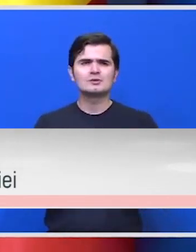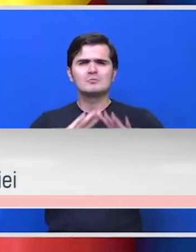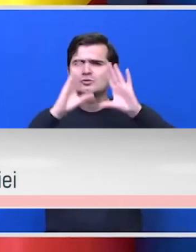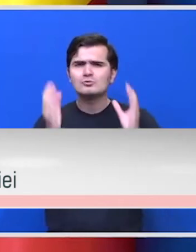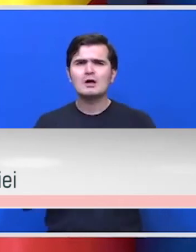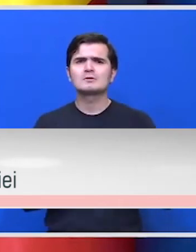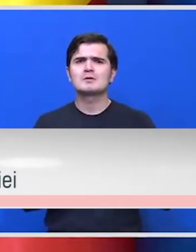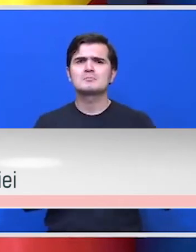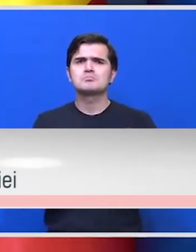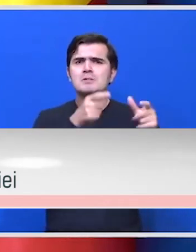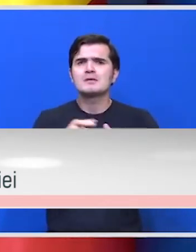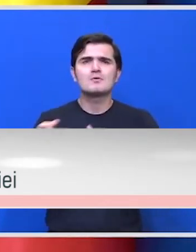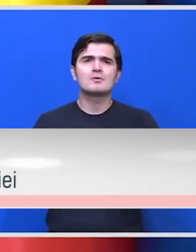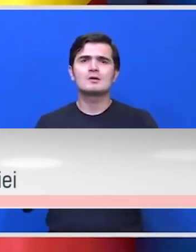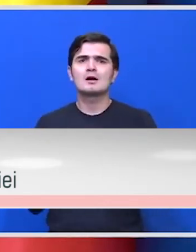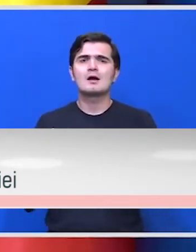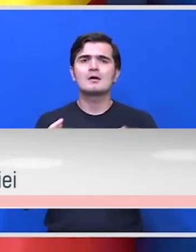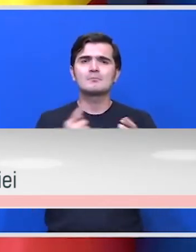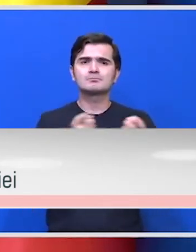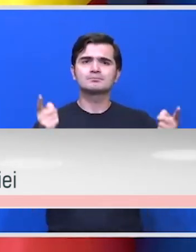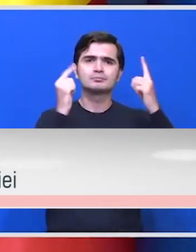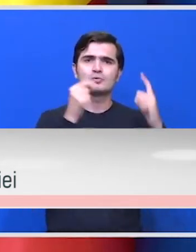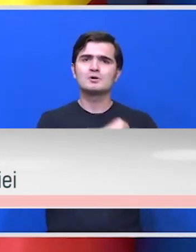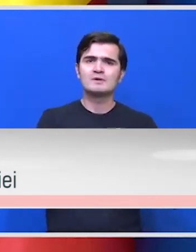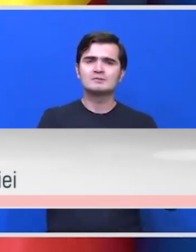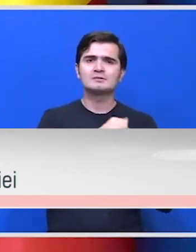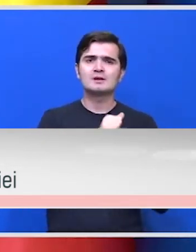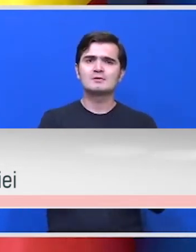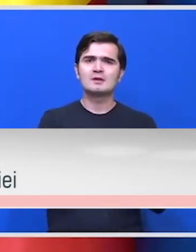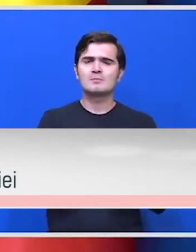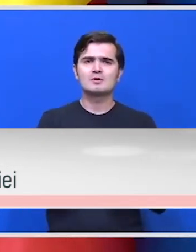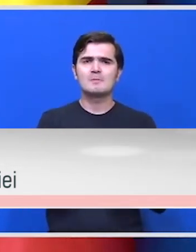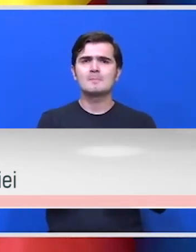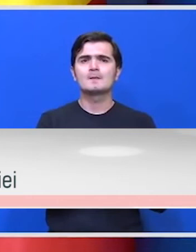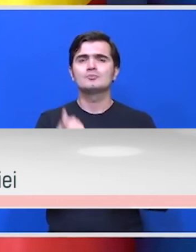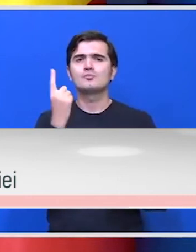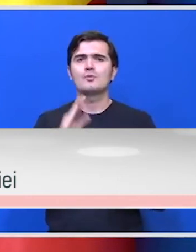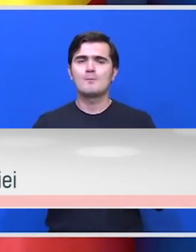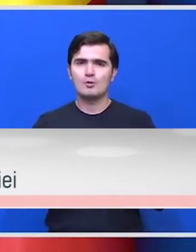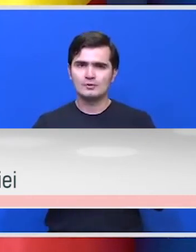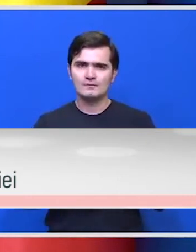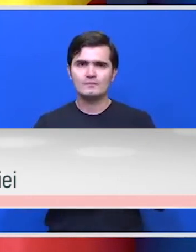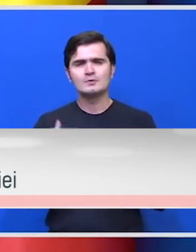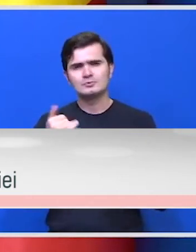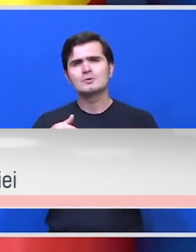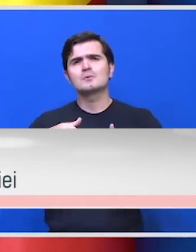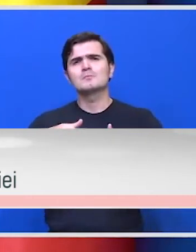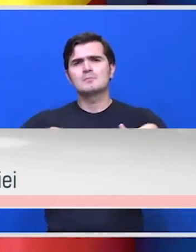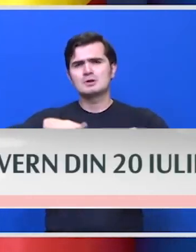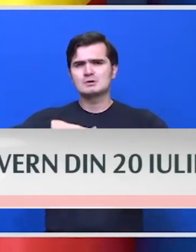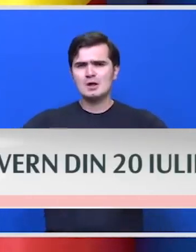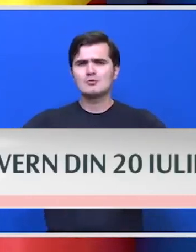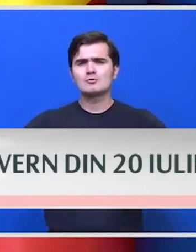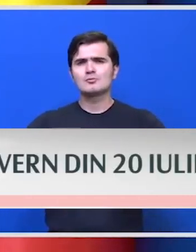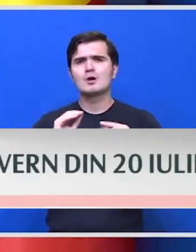în acest context le vor emite. Unul dintre argumente, dar cu siguranță Ministerul de Resort vă